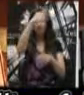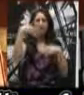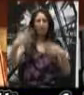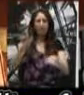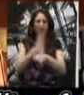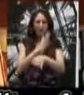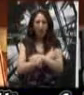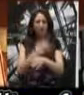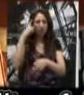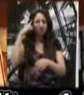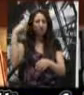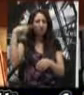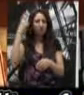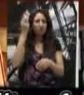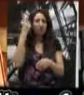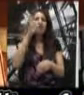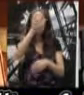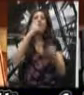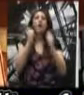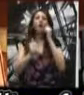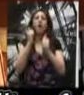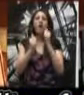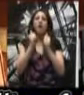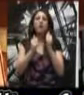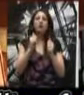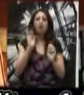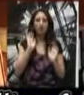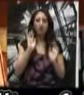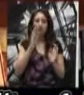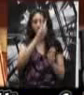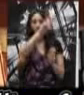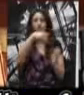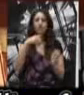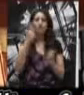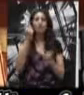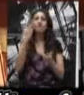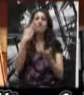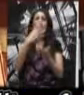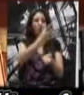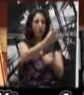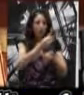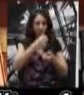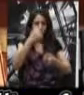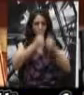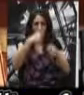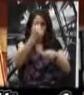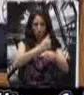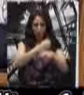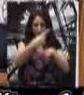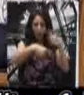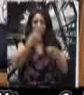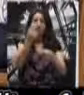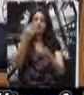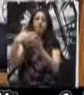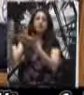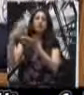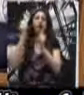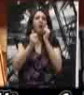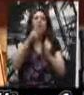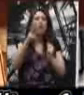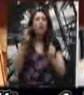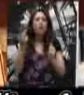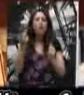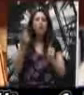نتعب مع عند الناس نجيب حتة عربية نشتغل عليها ونقوي والسد هي ايه يعني، نشتغل عليها والسد فلوسها. عربية يعني. ايه؟ تاكسي؟ عربية